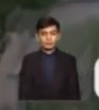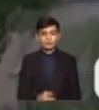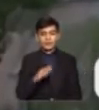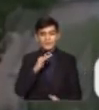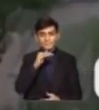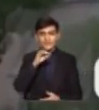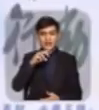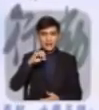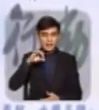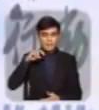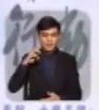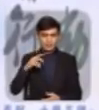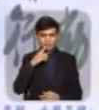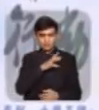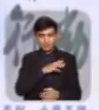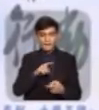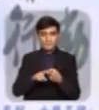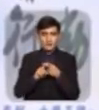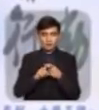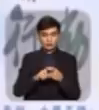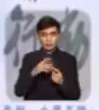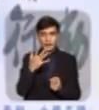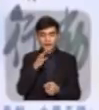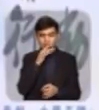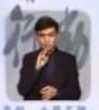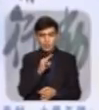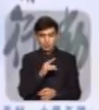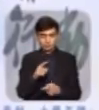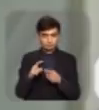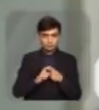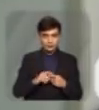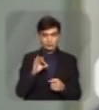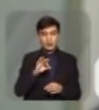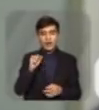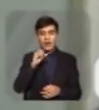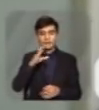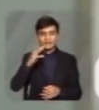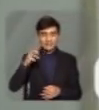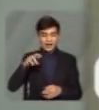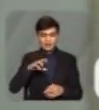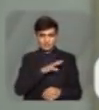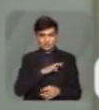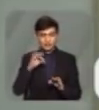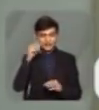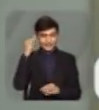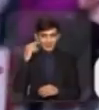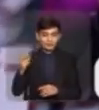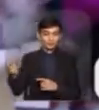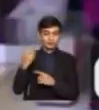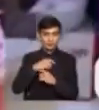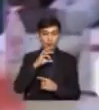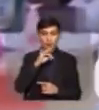Филиппины заявили о возможном заражении коронавирусом 5-летнего ребенка. А в Австралии исследуют анализы мужчины, вернувшегося из Китая с